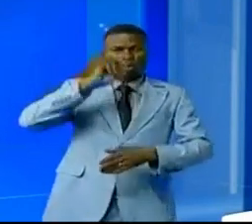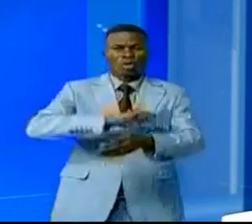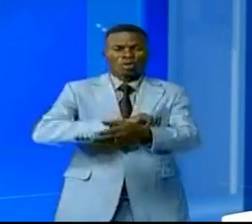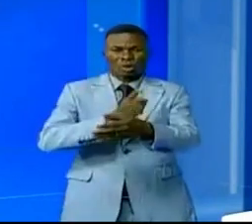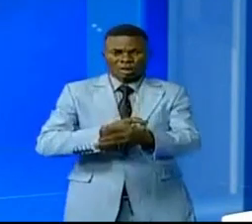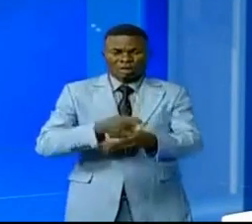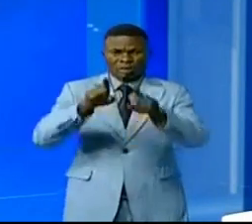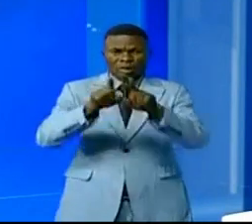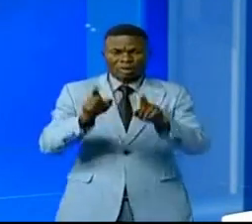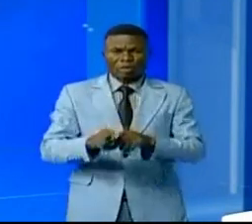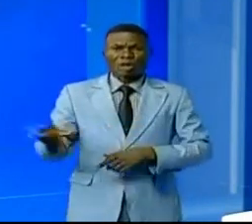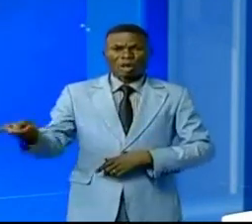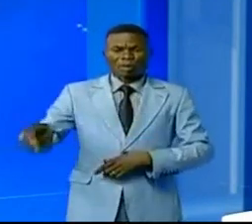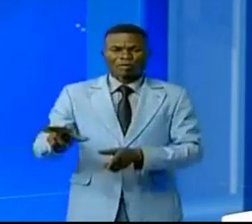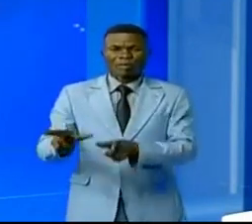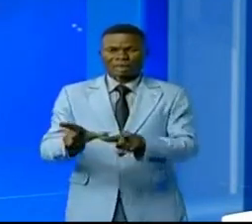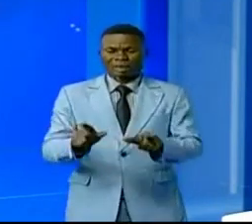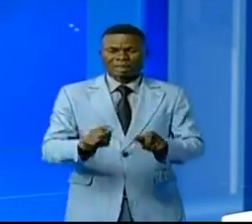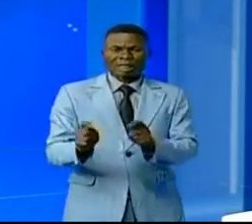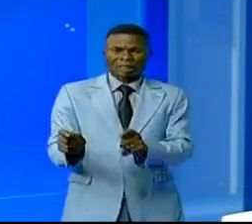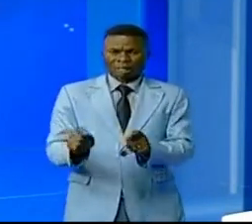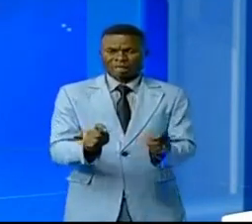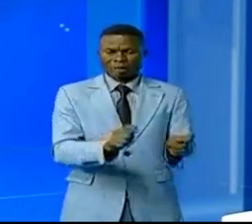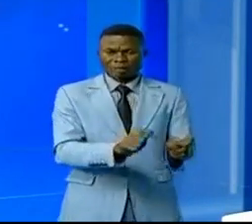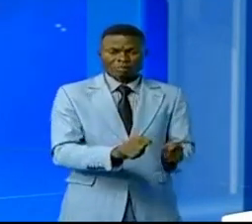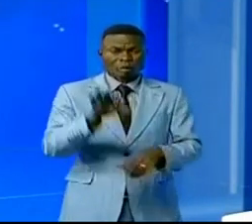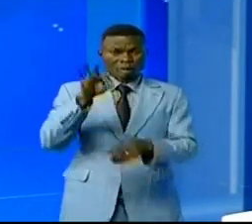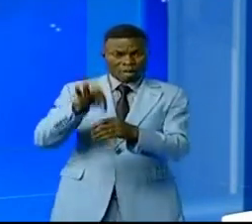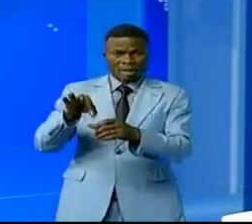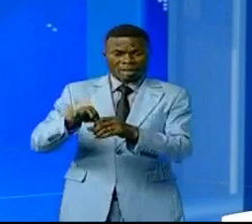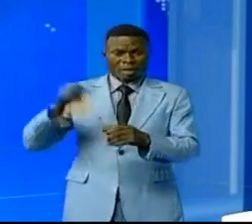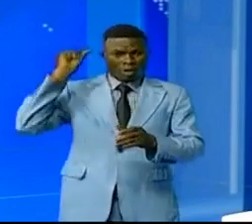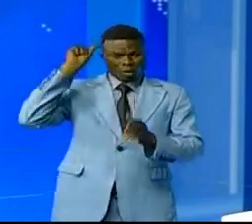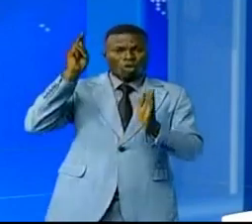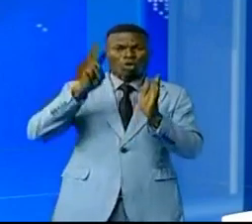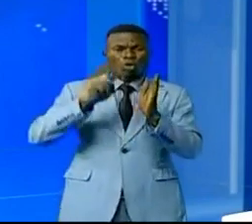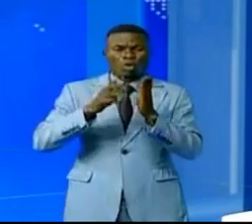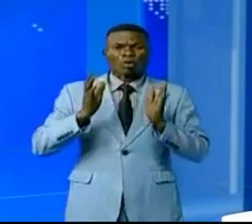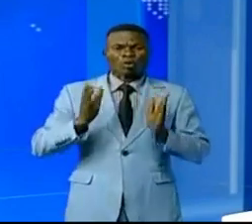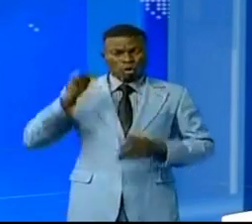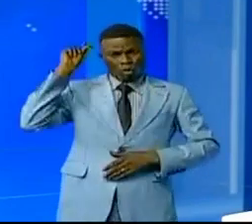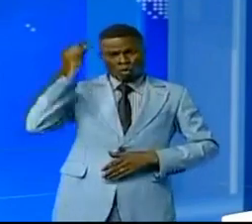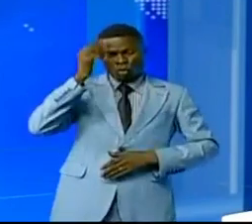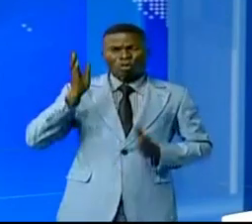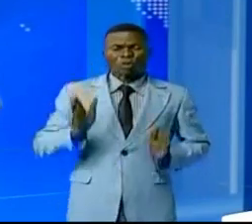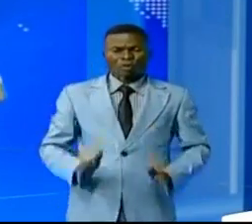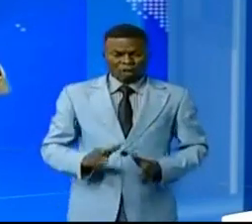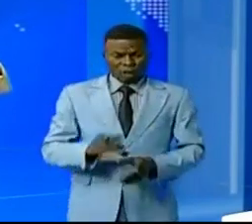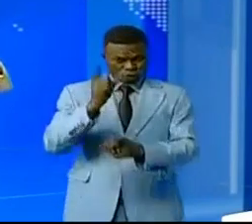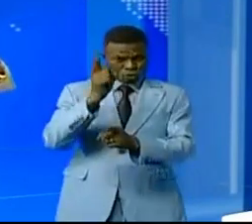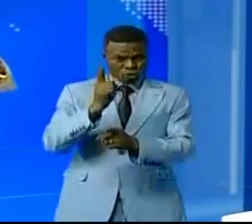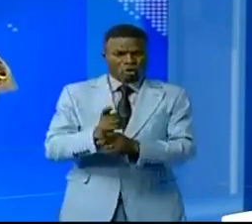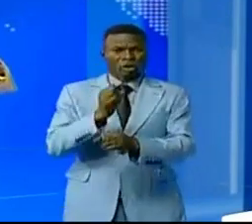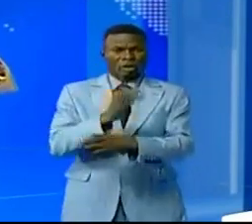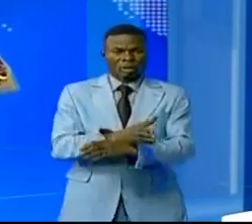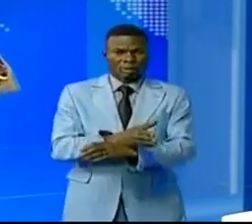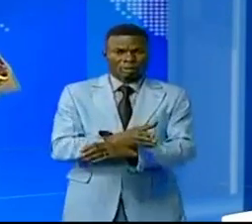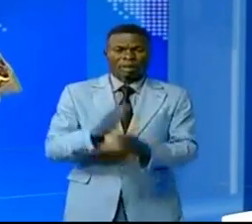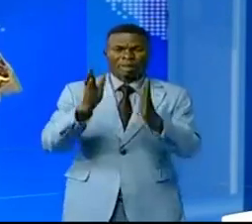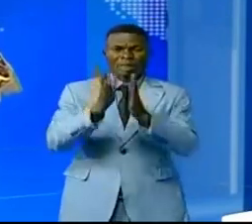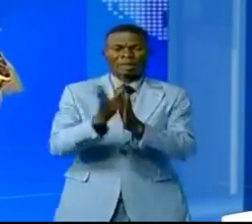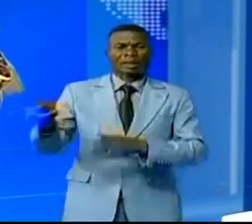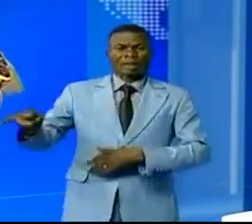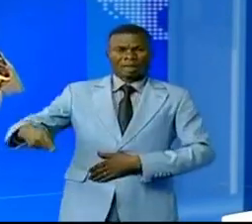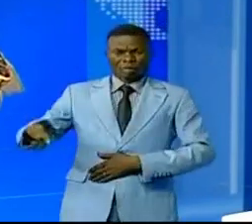Tanganyika. Les élections de gouverneurs ont bel et bien eu lieu dans 10 provinces de la République démocratique du Congo